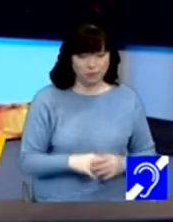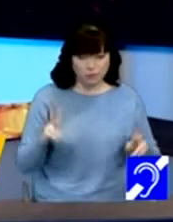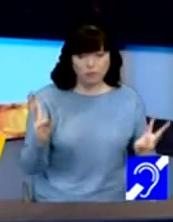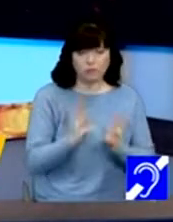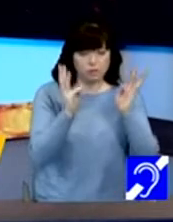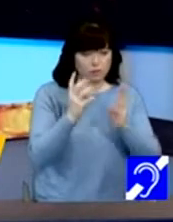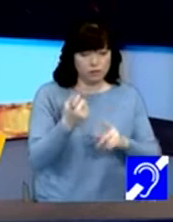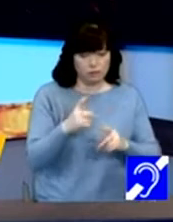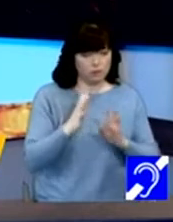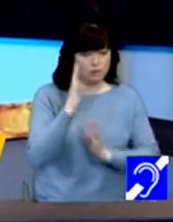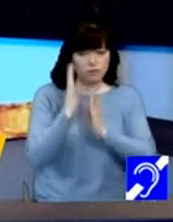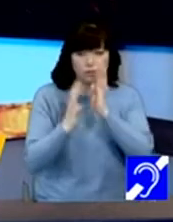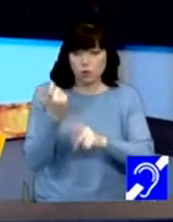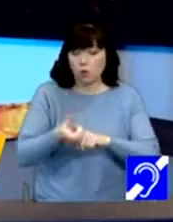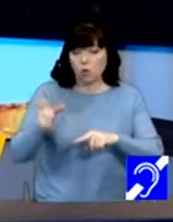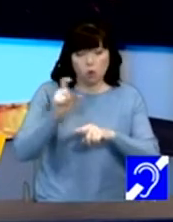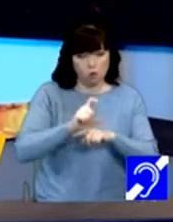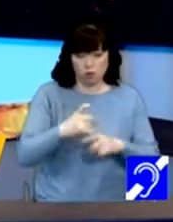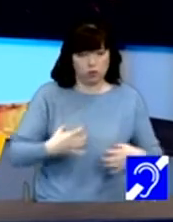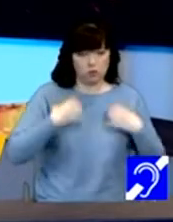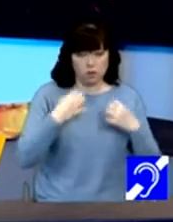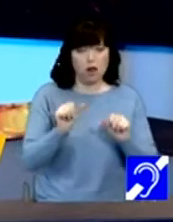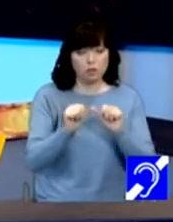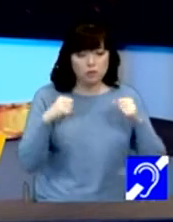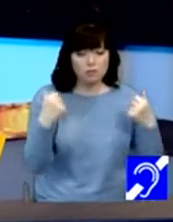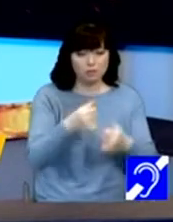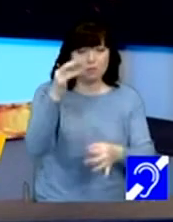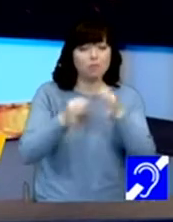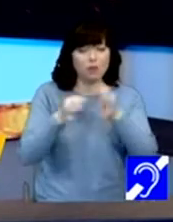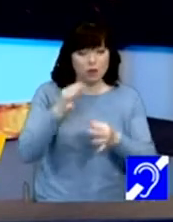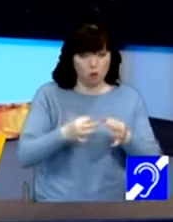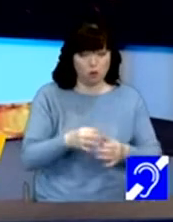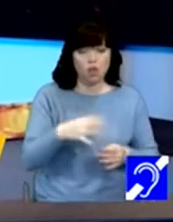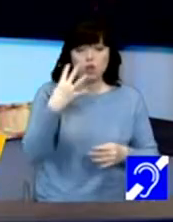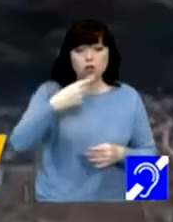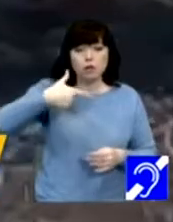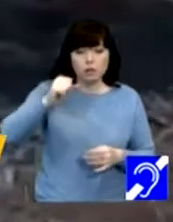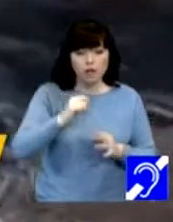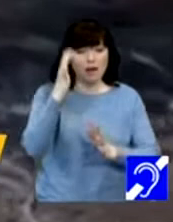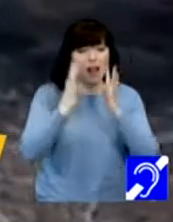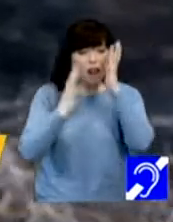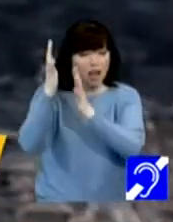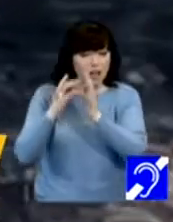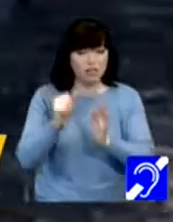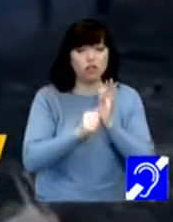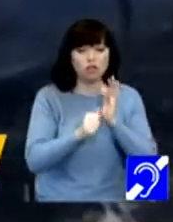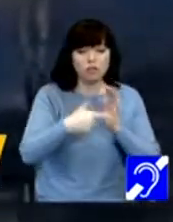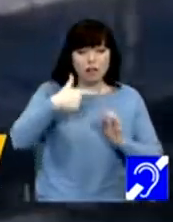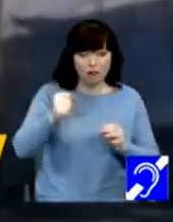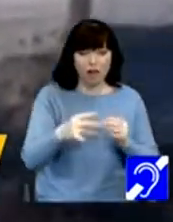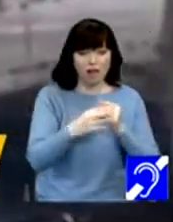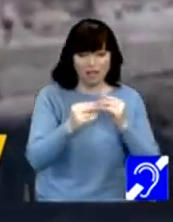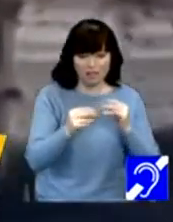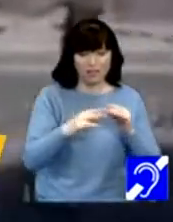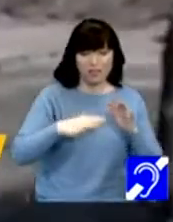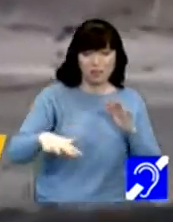Incendiu de vegetație devastator la rezervația naturală Moara Domnească. 40 de hectare de pădure și 60 de hectare de stufăriș